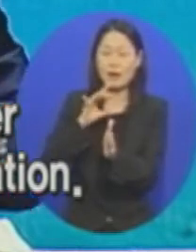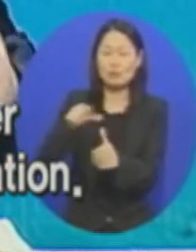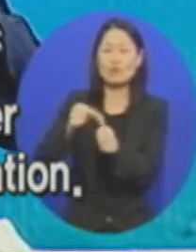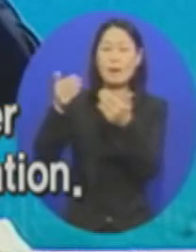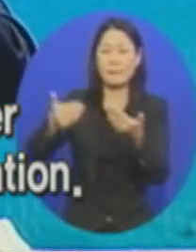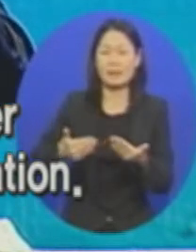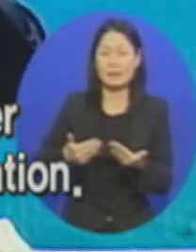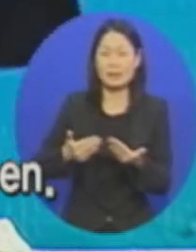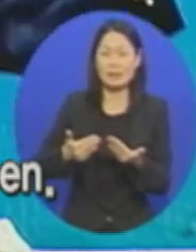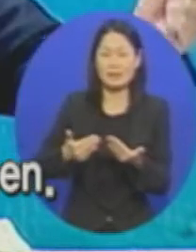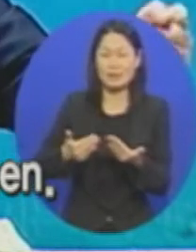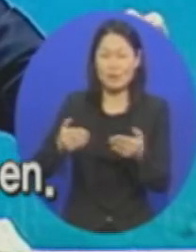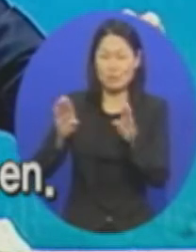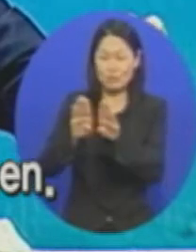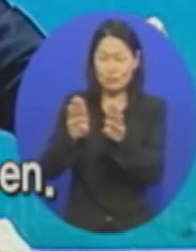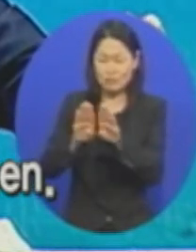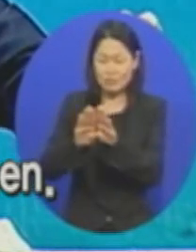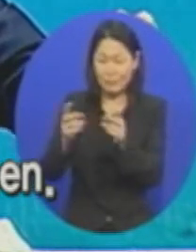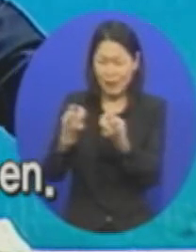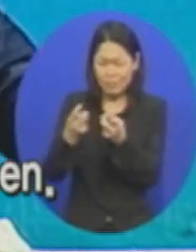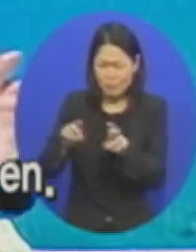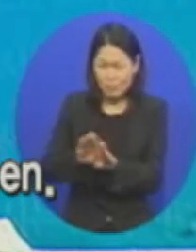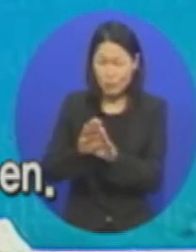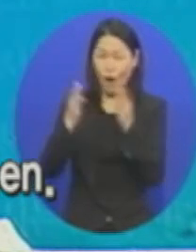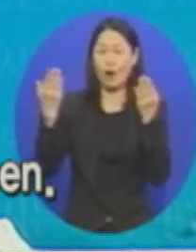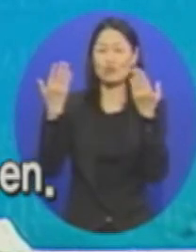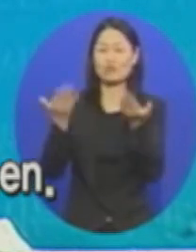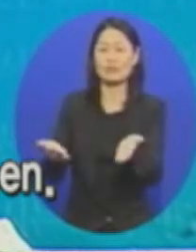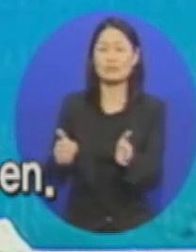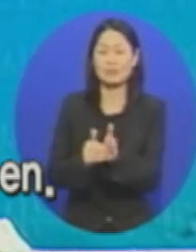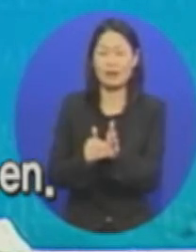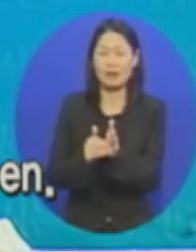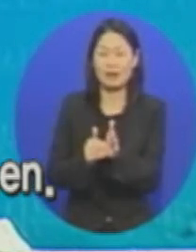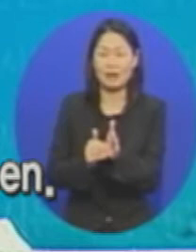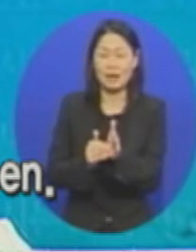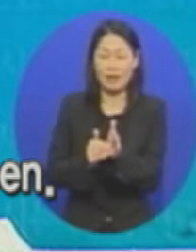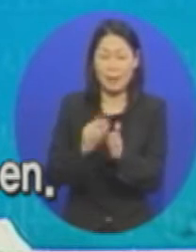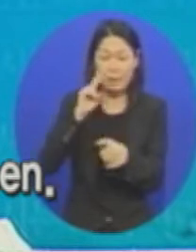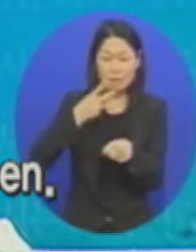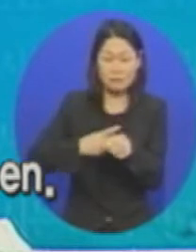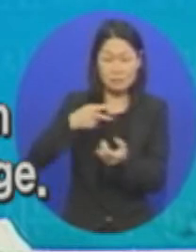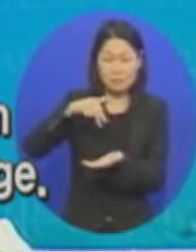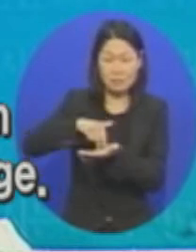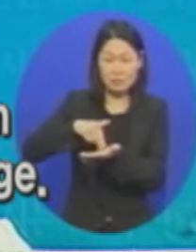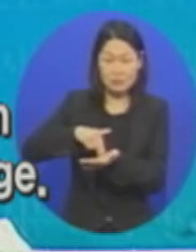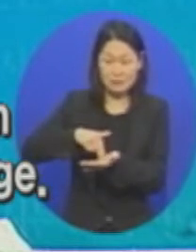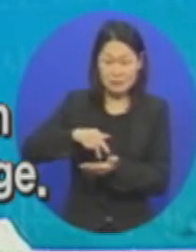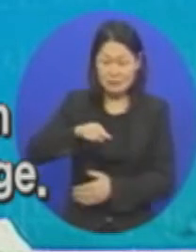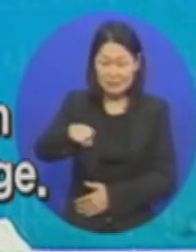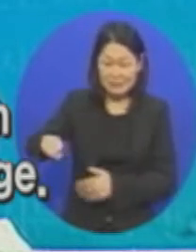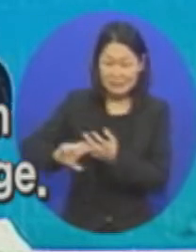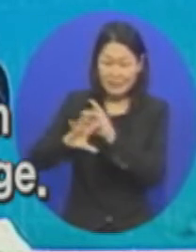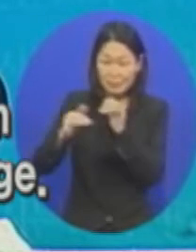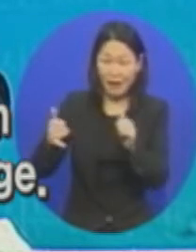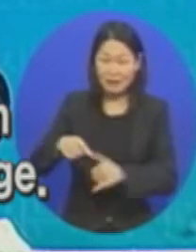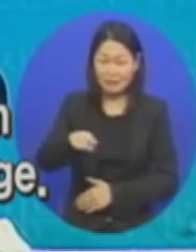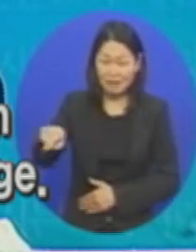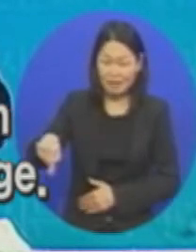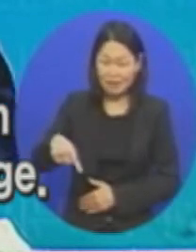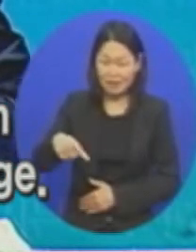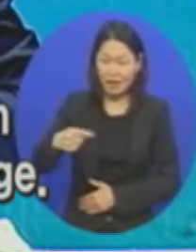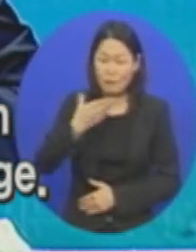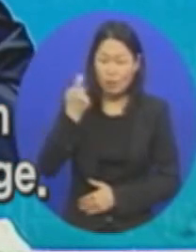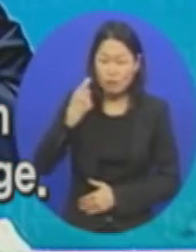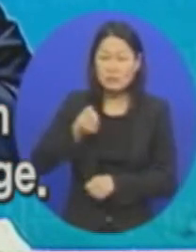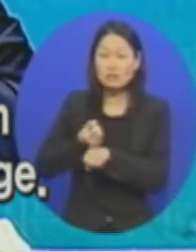받는 문을 하나님이 활짝 열어서 사도 바울이 이 이방인들에게 이 보험 전하라고 한 않아 부르셨고 나